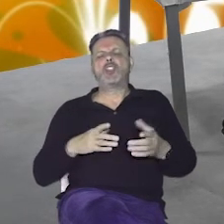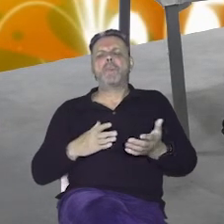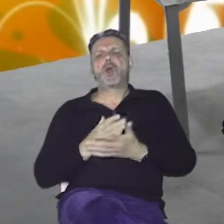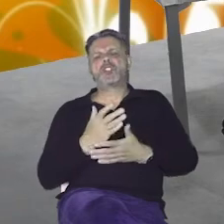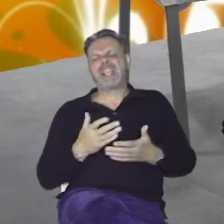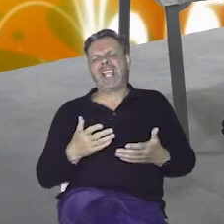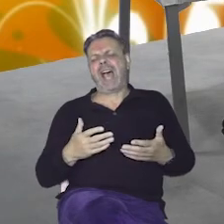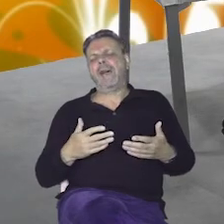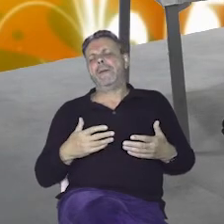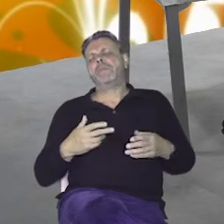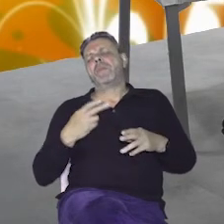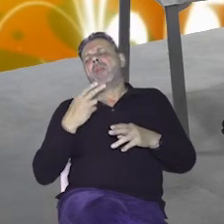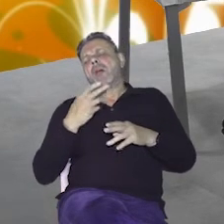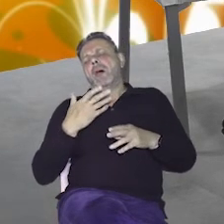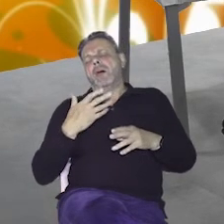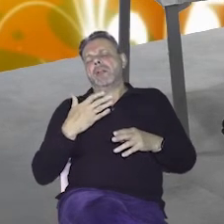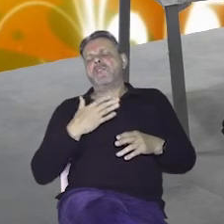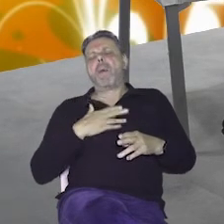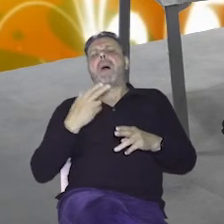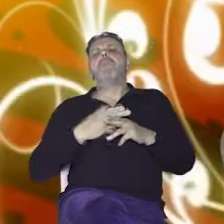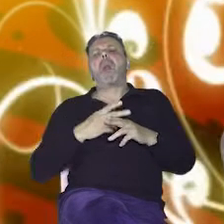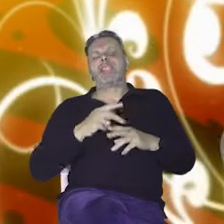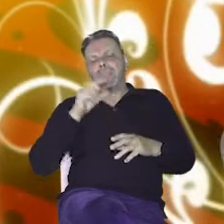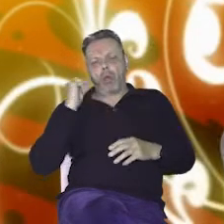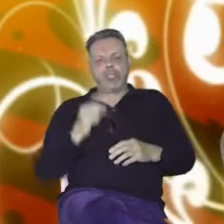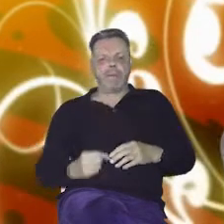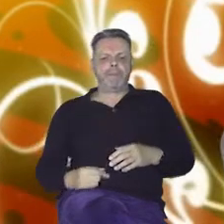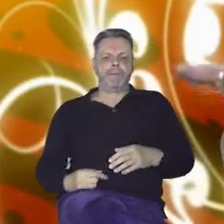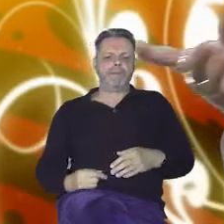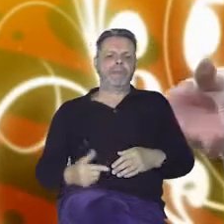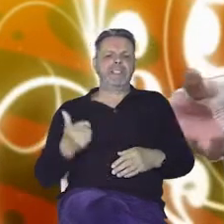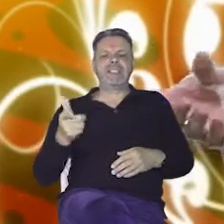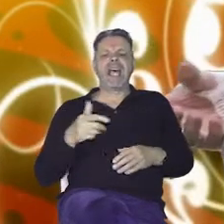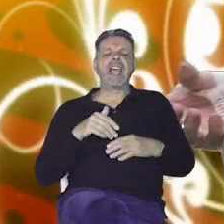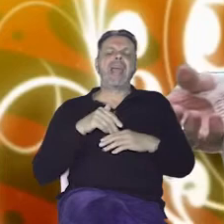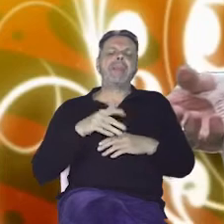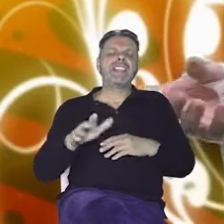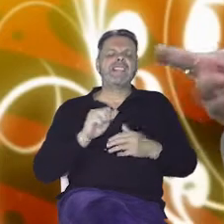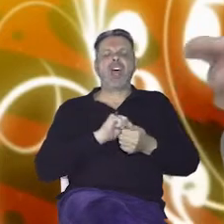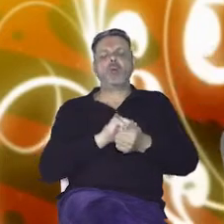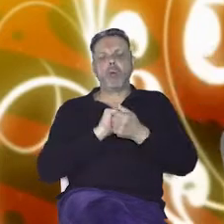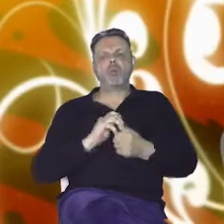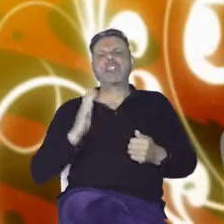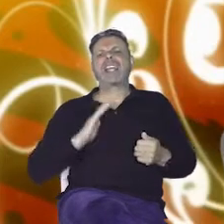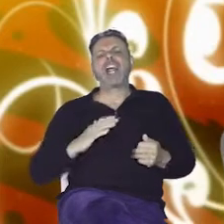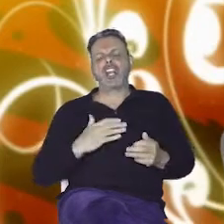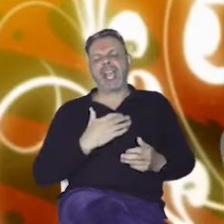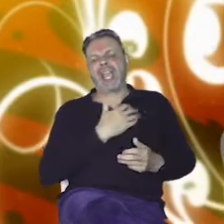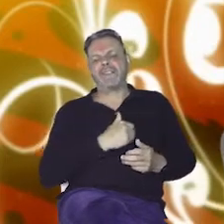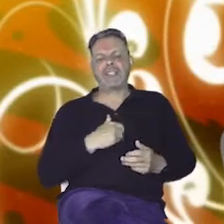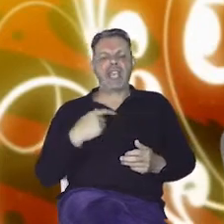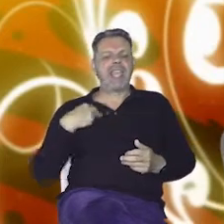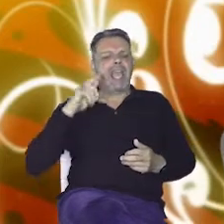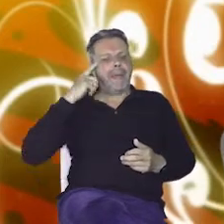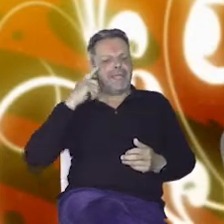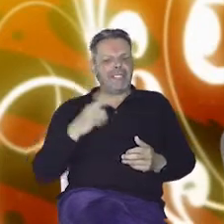nemoćnim, bolesnim svojim ocem i sad je nastavila tu istu borbu za građane Republike Hrvatske i mislim da bi